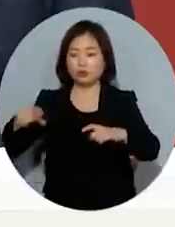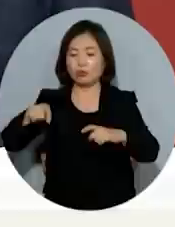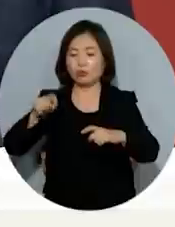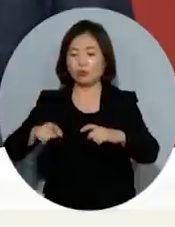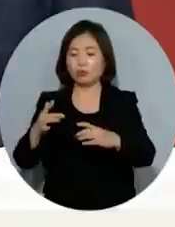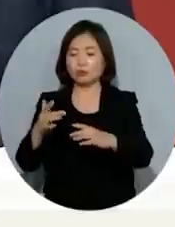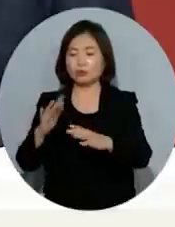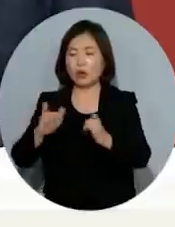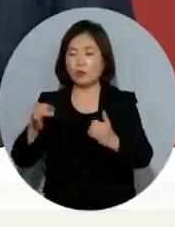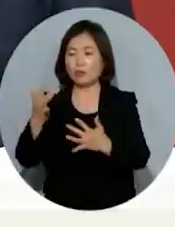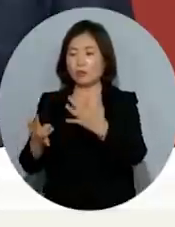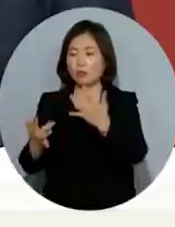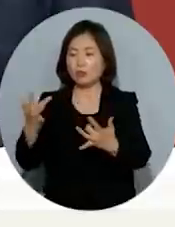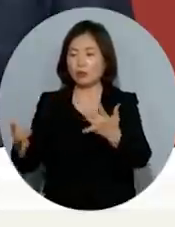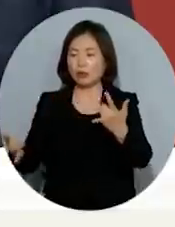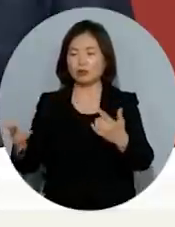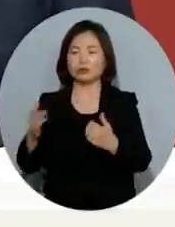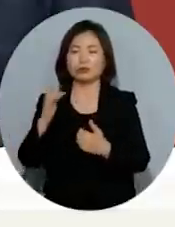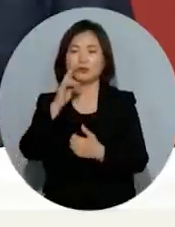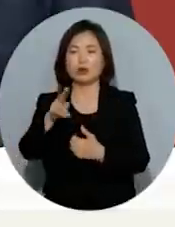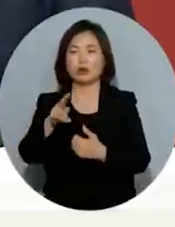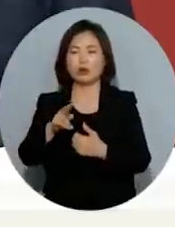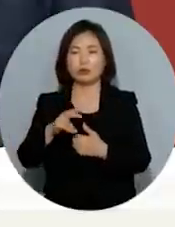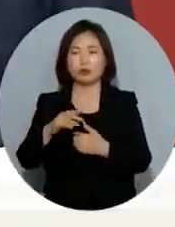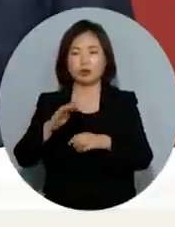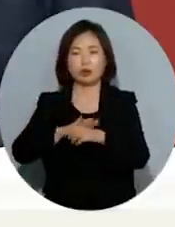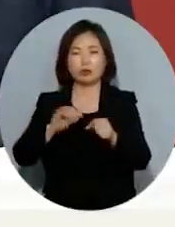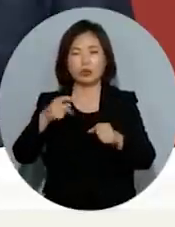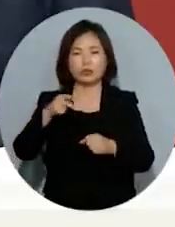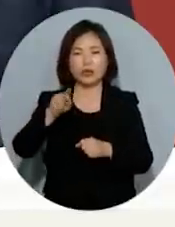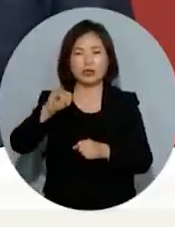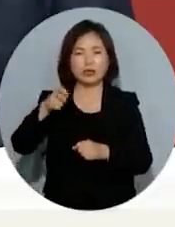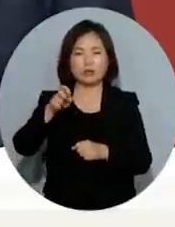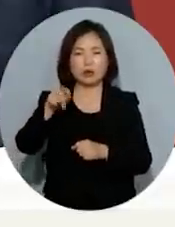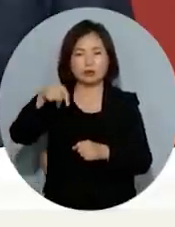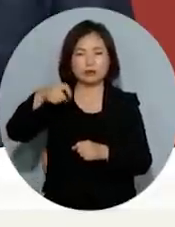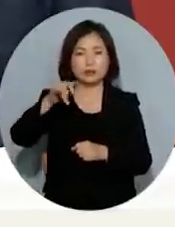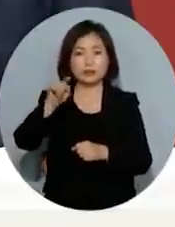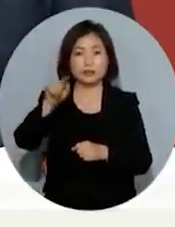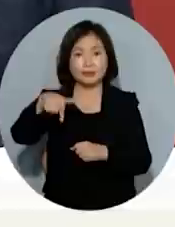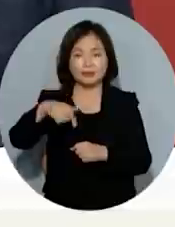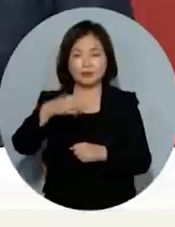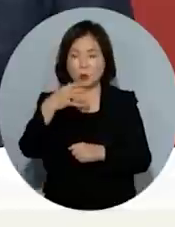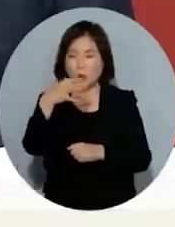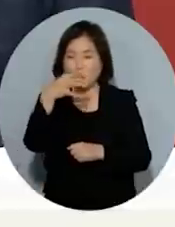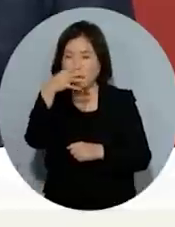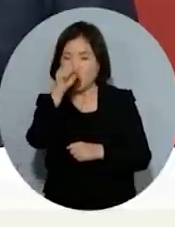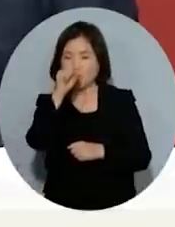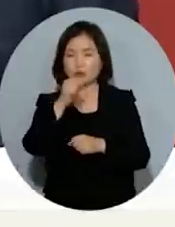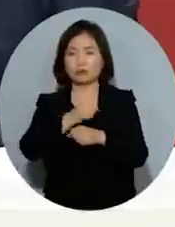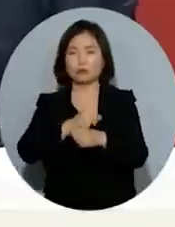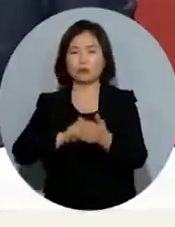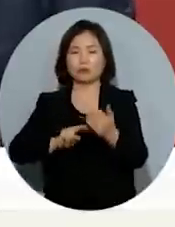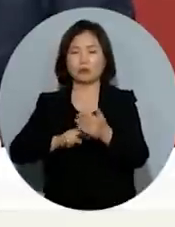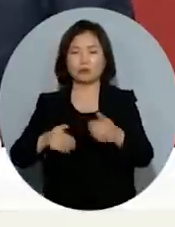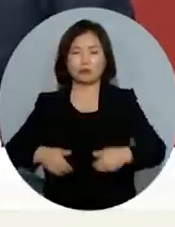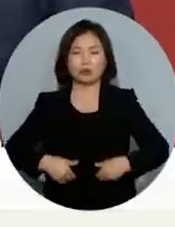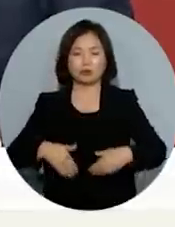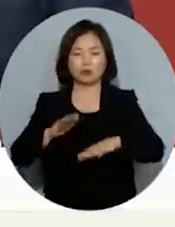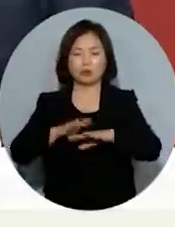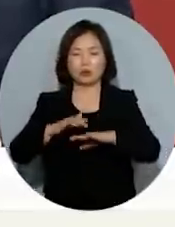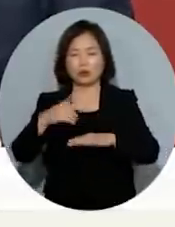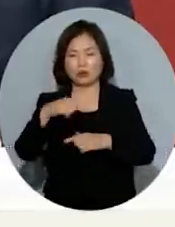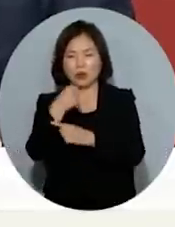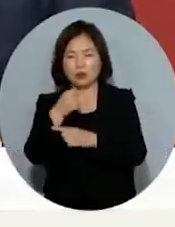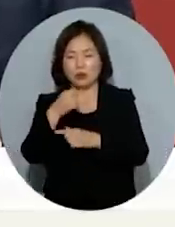있습니다만은 경북의 경우에는 예를 들어서 샤인 머스켓 같이 고부가 가치 농업으로 가야 되고요. 전체 농산물에 대해서 가격 안정